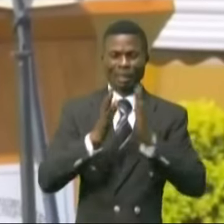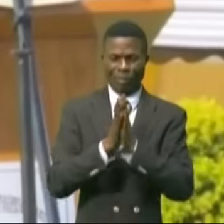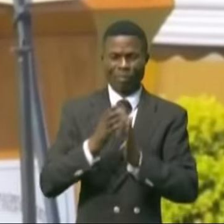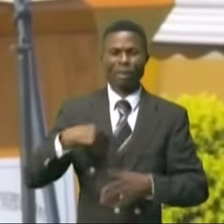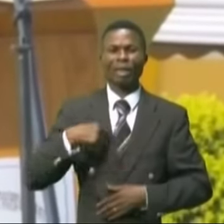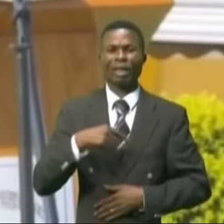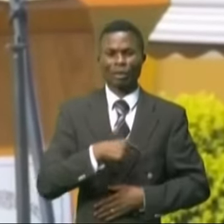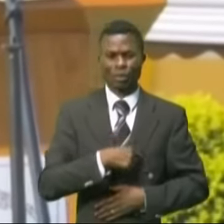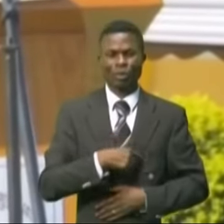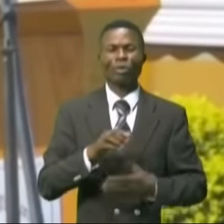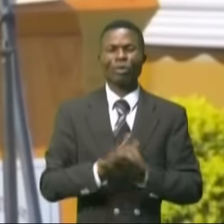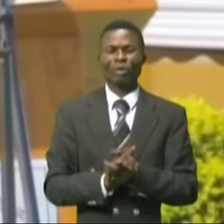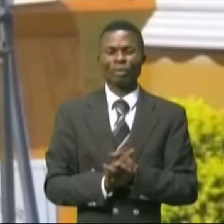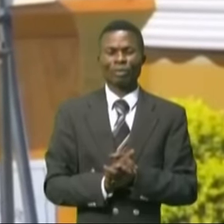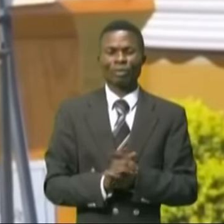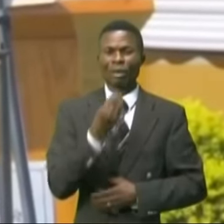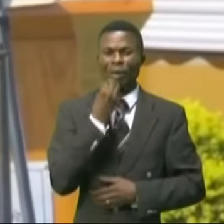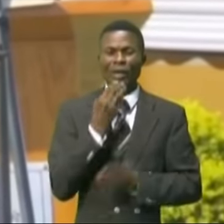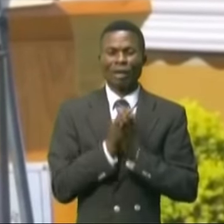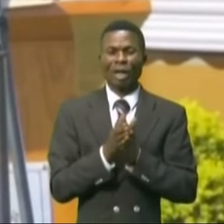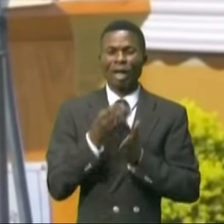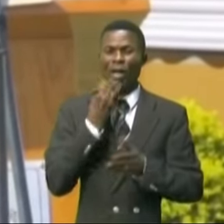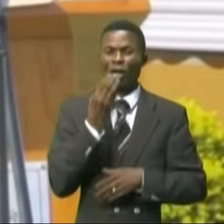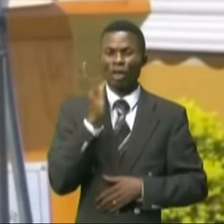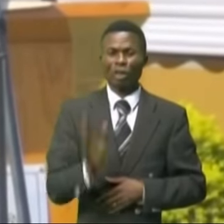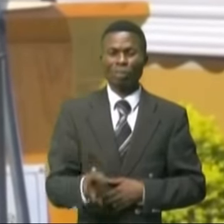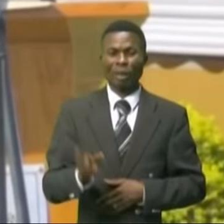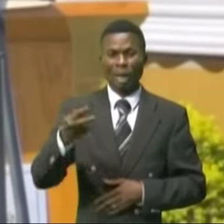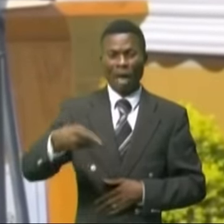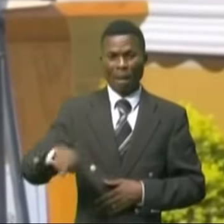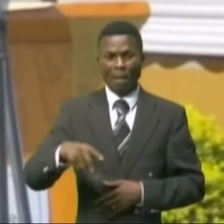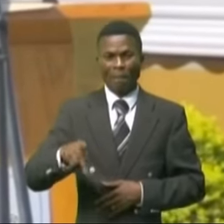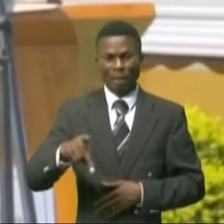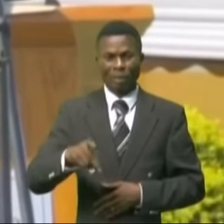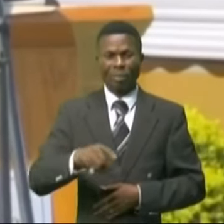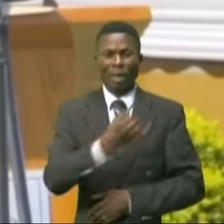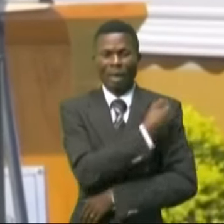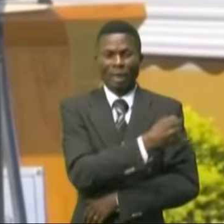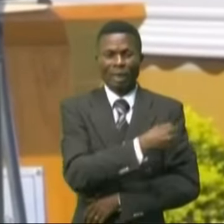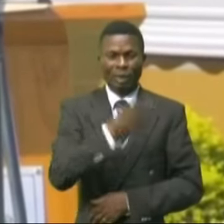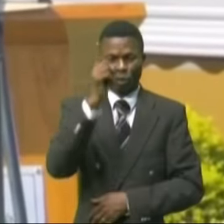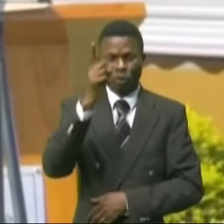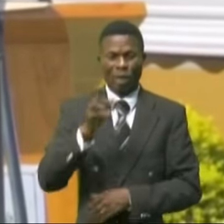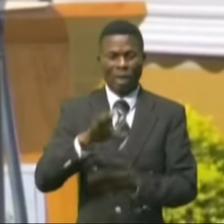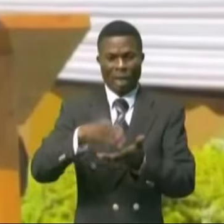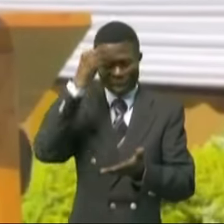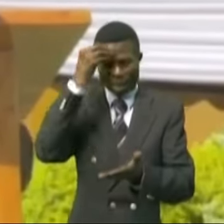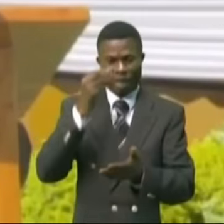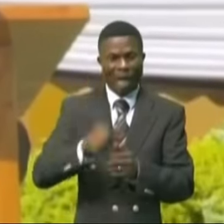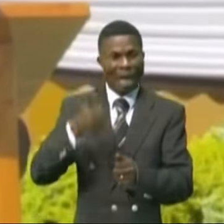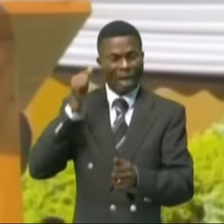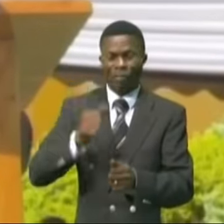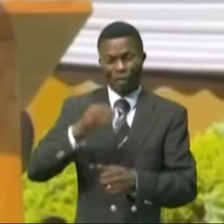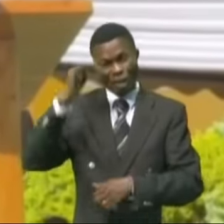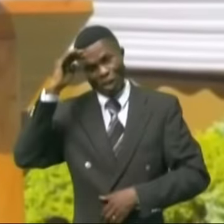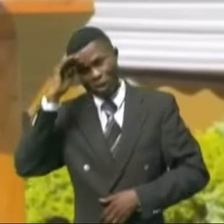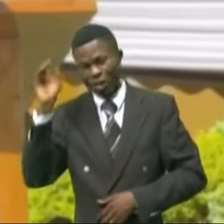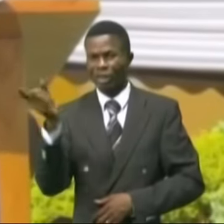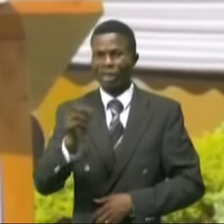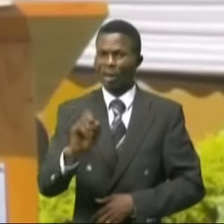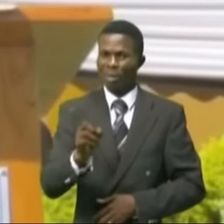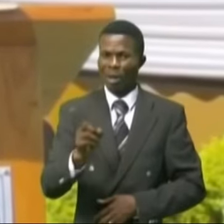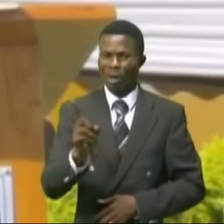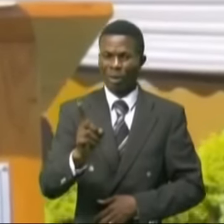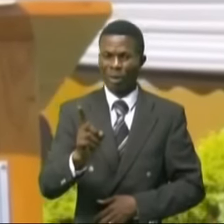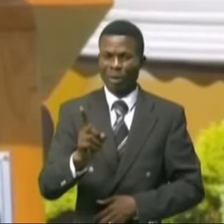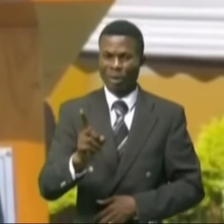Ferdinand Bossenda, inspecteur principal provincial Ituri 1, les élèves doivent éviter la tricherie. Le moment est